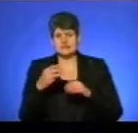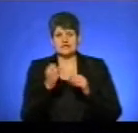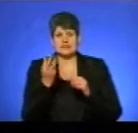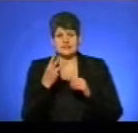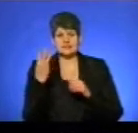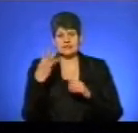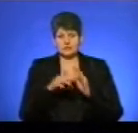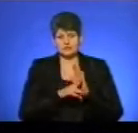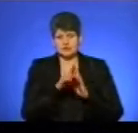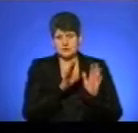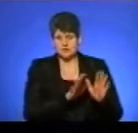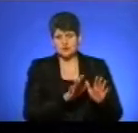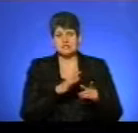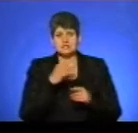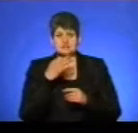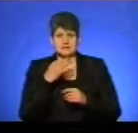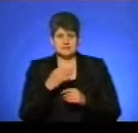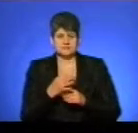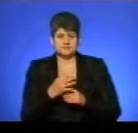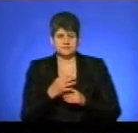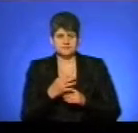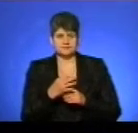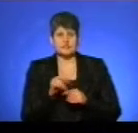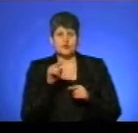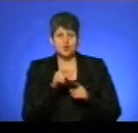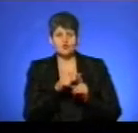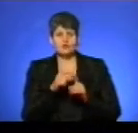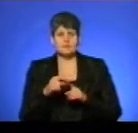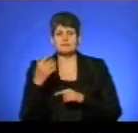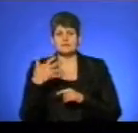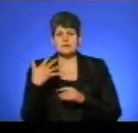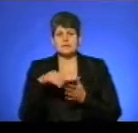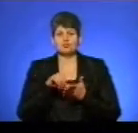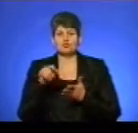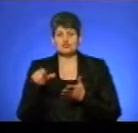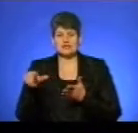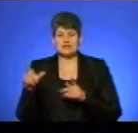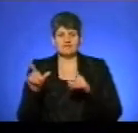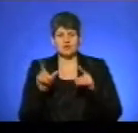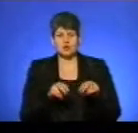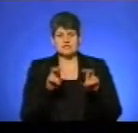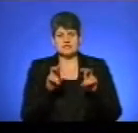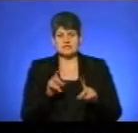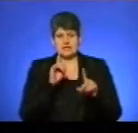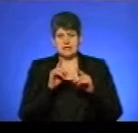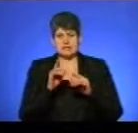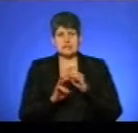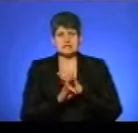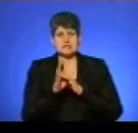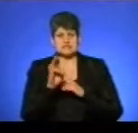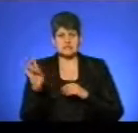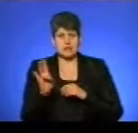внутрішньої політики, релігії та національностей Ігор Кульчицький. За його словами, 50 учасників виїзного засідання Ради церков обговорювали